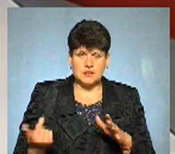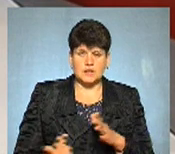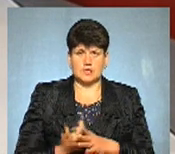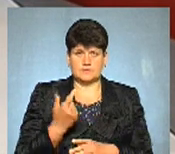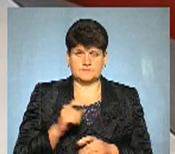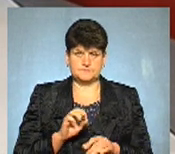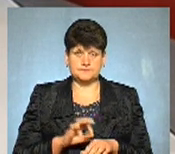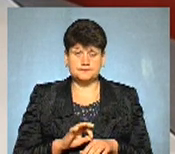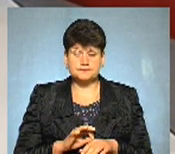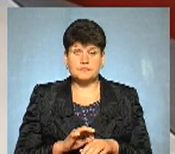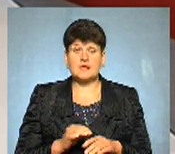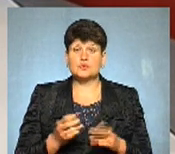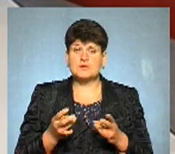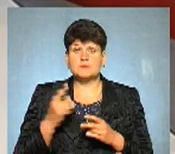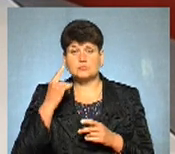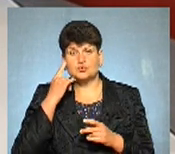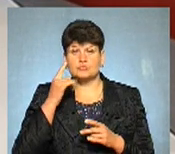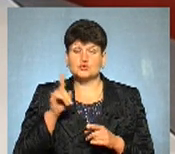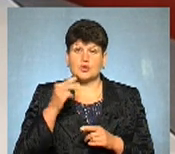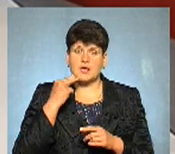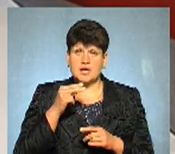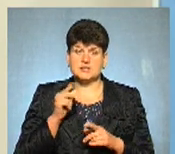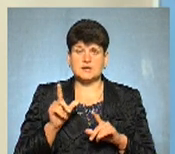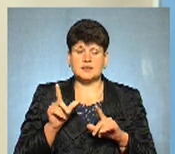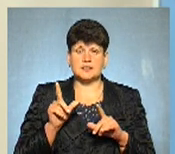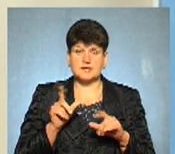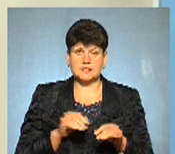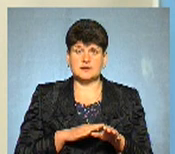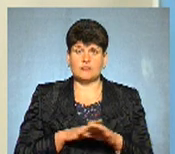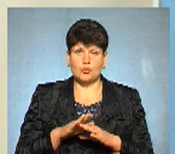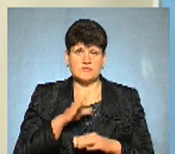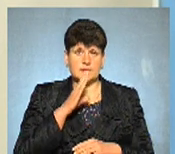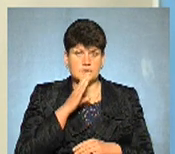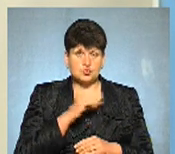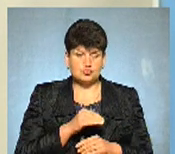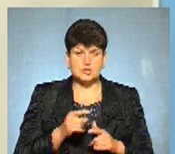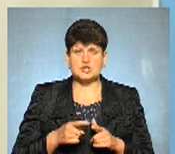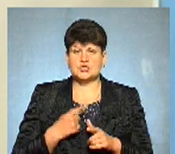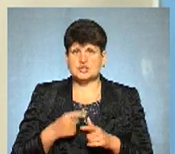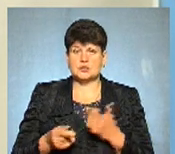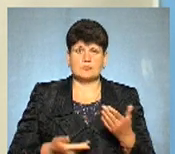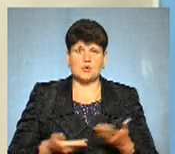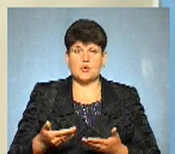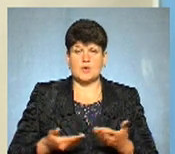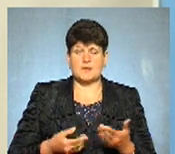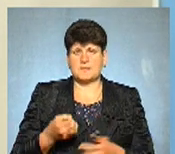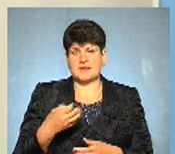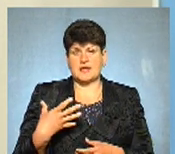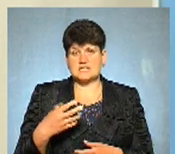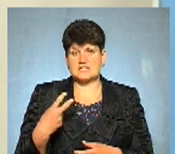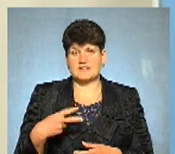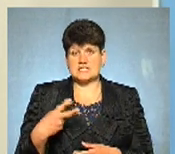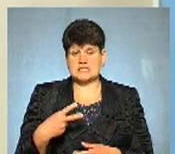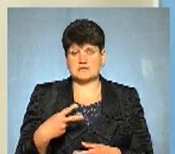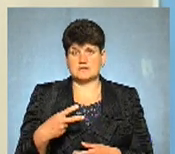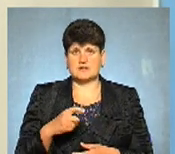інфікувань. Тут треба деколи задумати, що нам краще, чи проїхати з переповнені маршрутці, чи краще пройтись, прогулятись хвилин 15-20 пішком